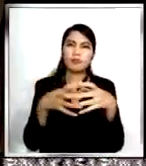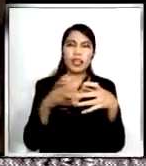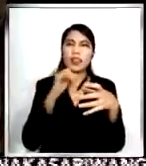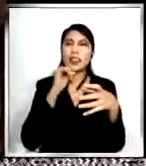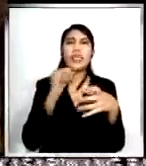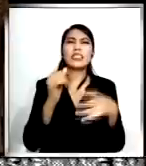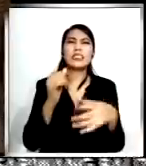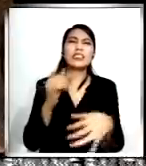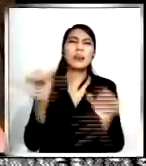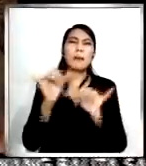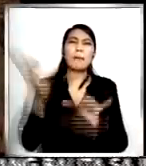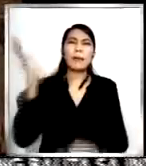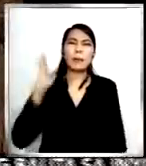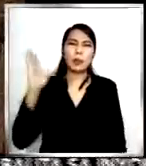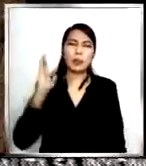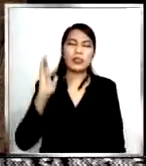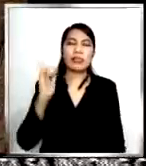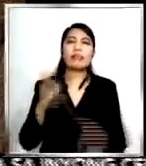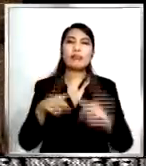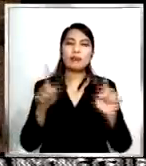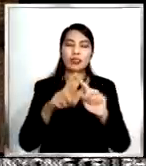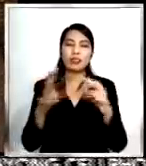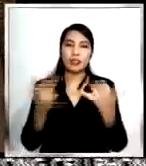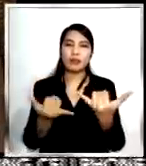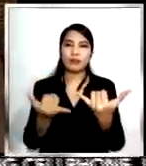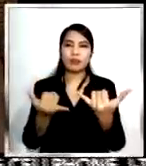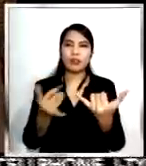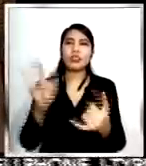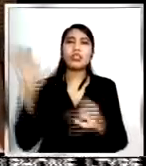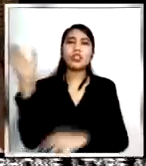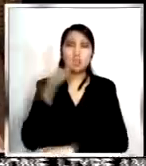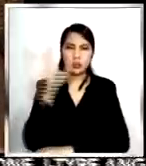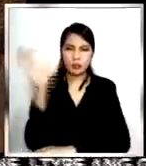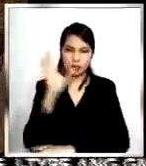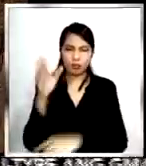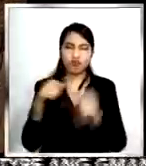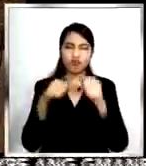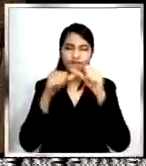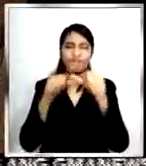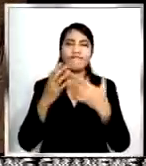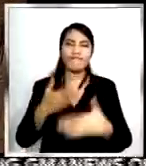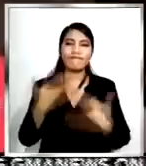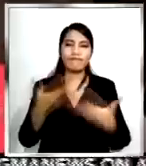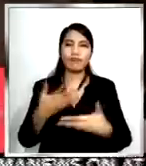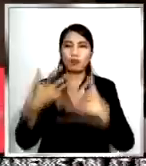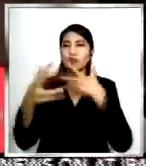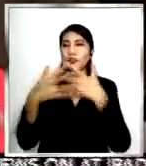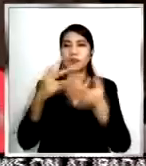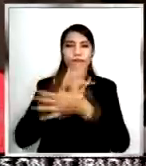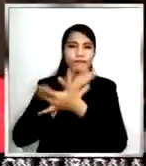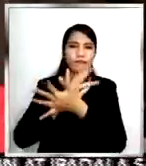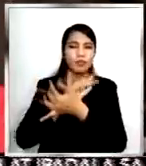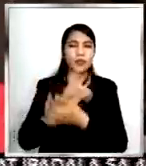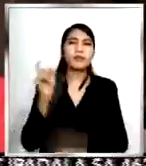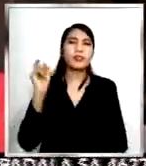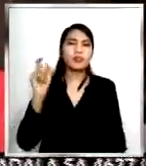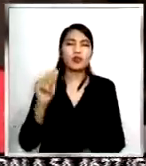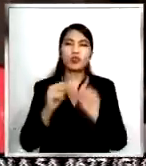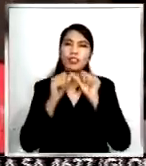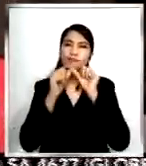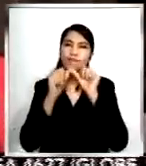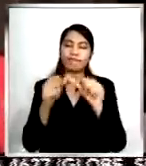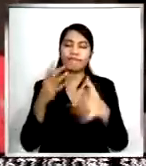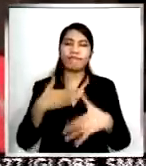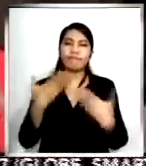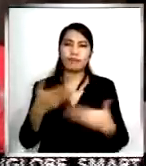spend our Christmas na masaya pa rin. Kahit may pandemic sa paligid, kailangan masaya pa rin tayo mga Filipino. Siguro isa-celebrate namin ng Christmas na